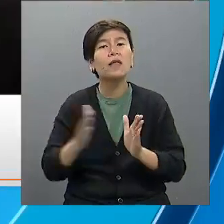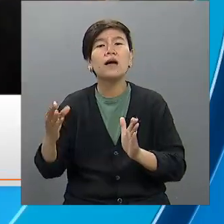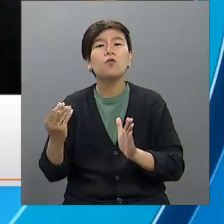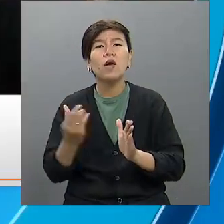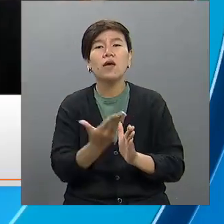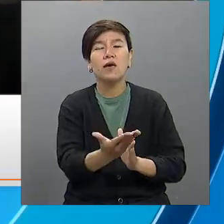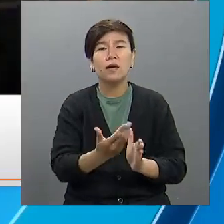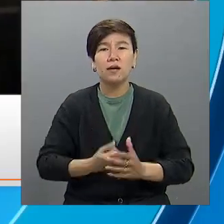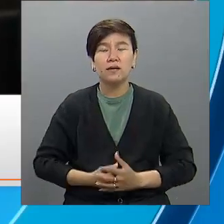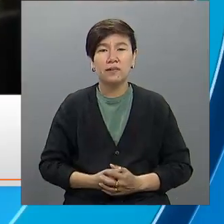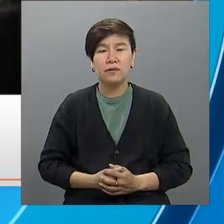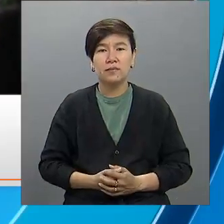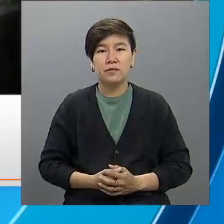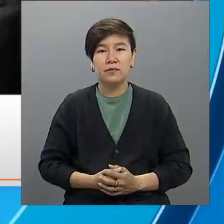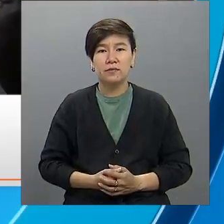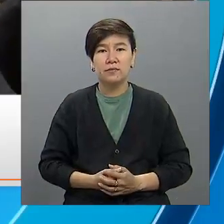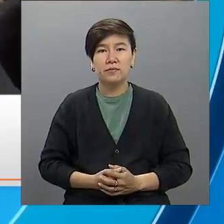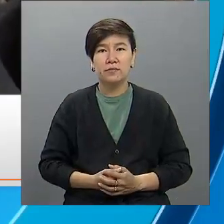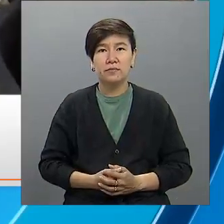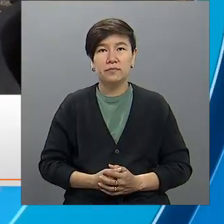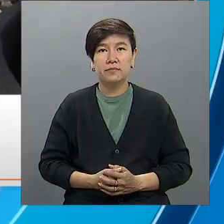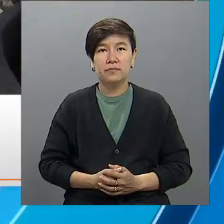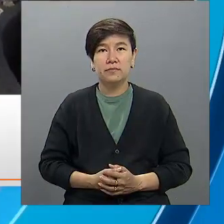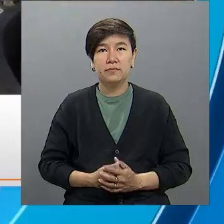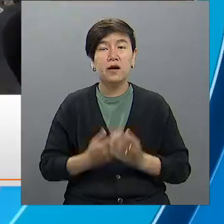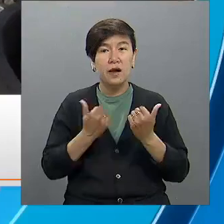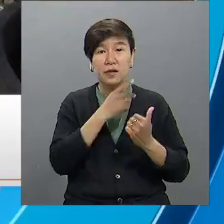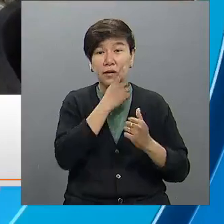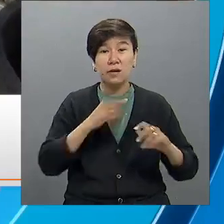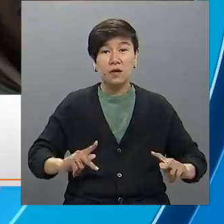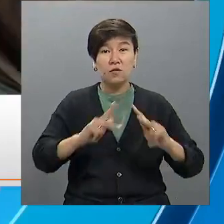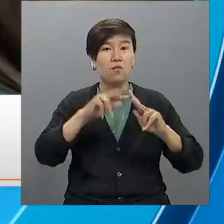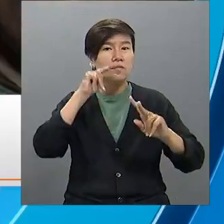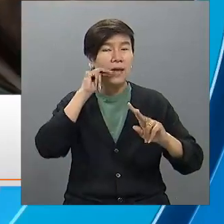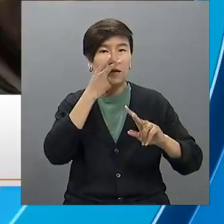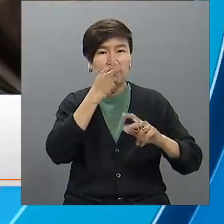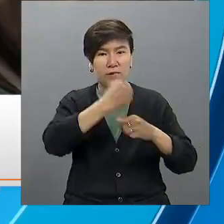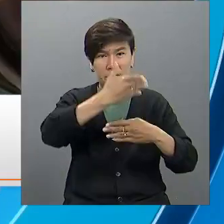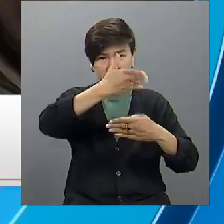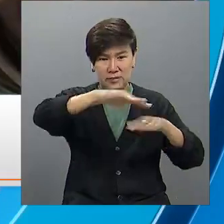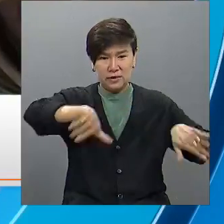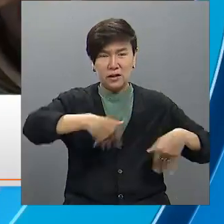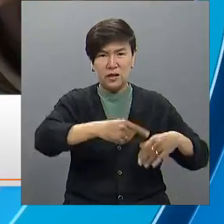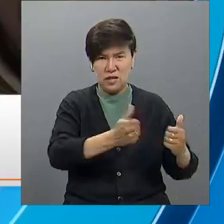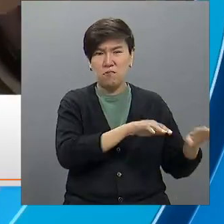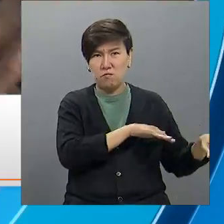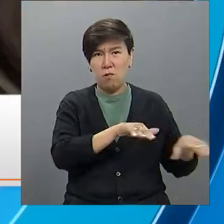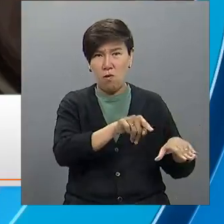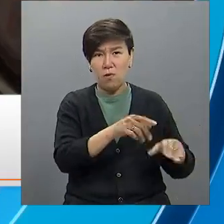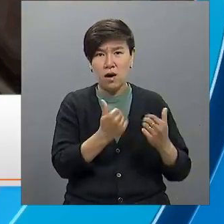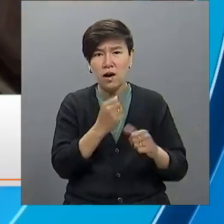คือตอนนี้ความพร้อมทางด้านของกรมชลประทานนะครับในการก่อสร้างอ่างเก็บน้ำมีความพร้อมทุกอย่างเนี่ยนะครับอยู่ระหว่างขอใช้พื้น